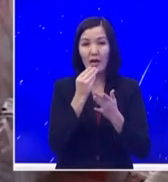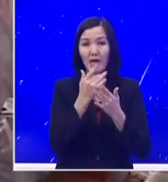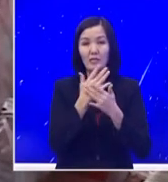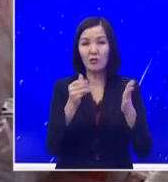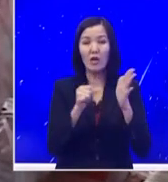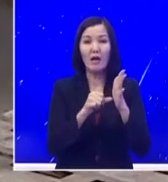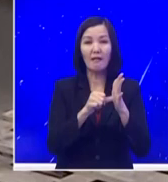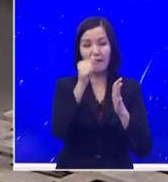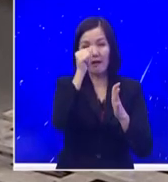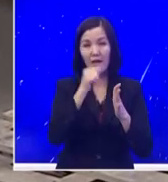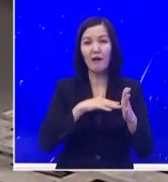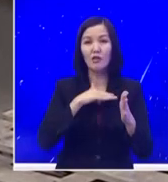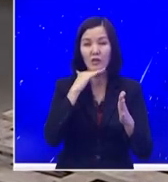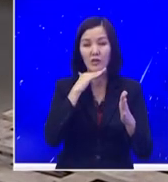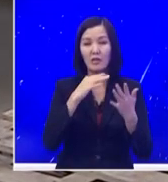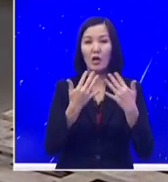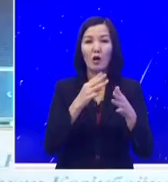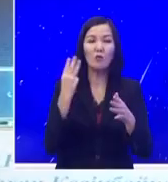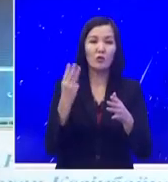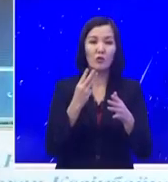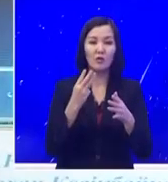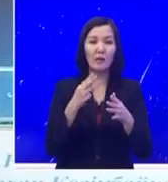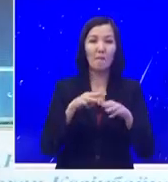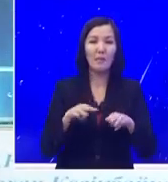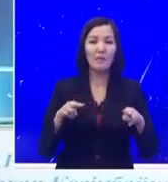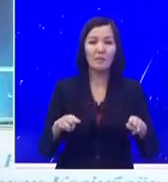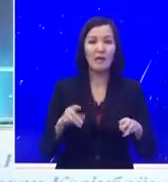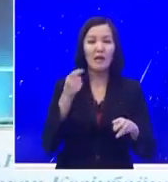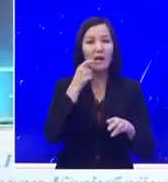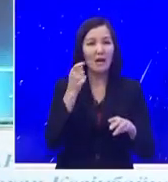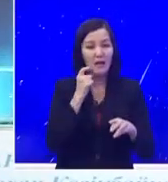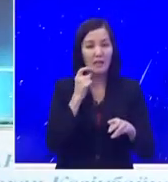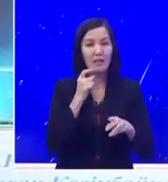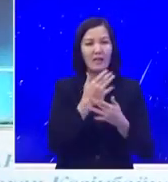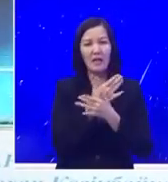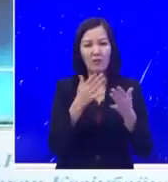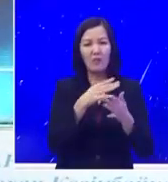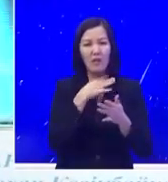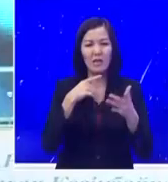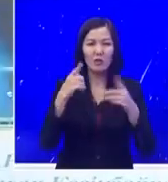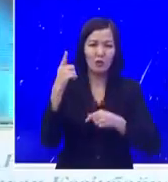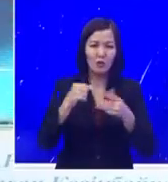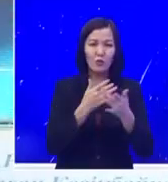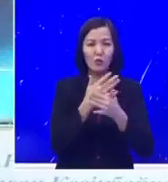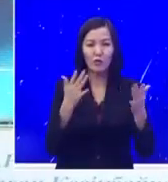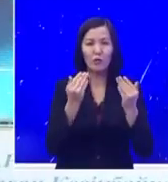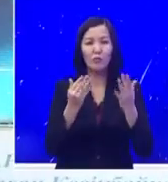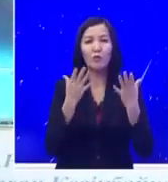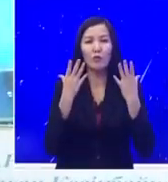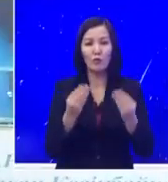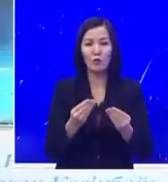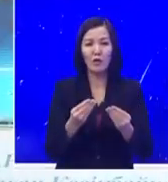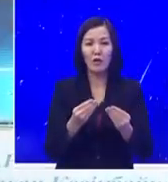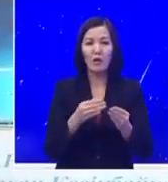6 айға жетеді, деп сендірді ауыл шаруашылық министрі. Қант сияқты өнімдер, ет, сүт өнімдері бүгінгі күні